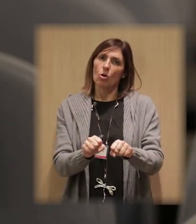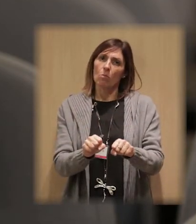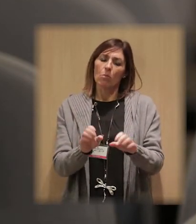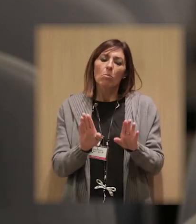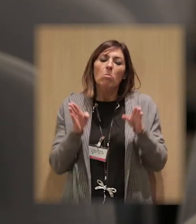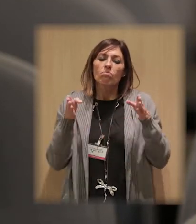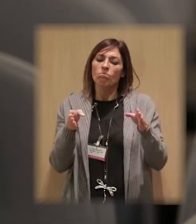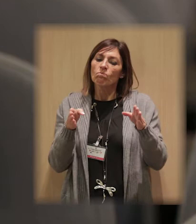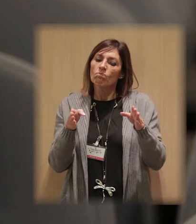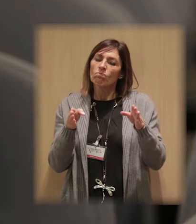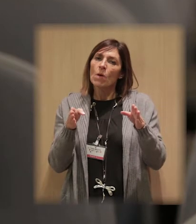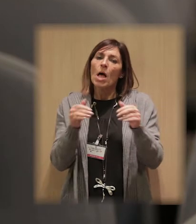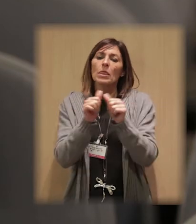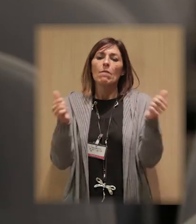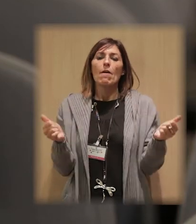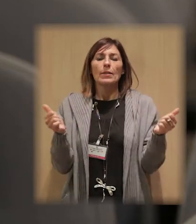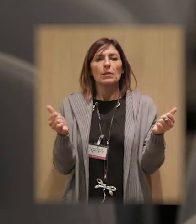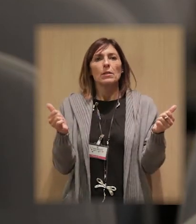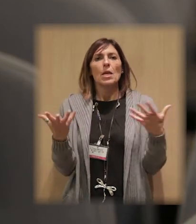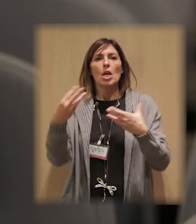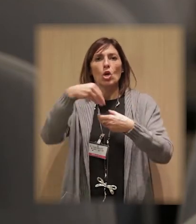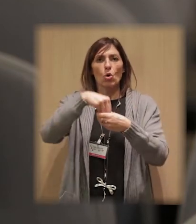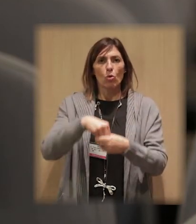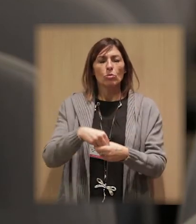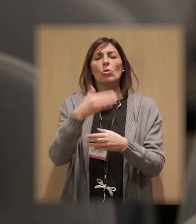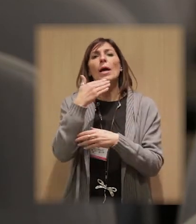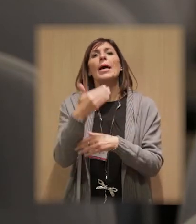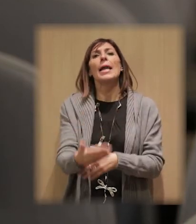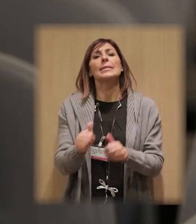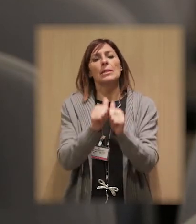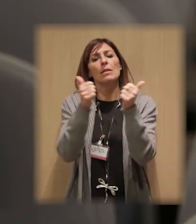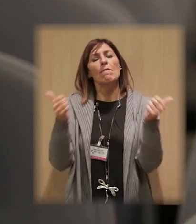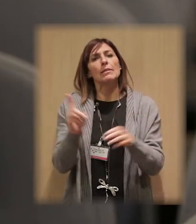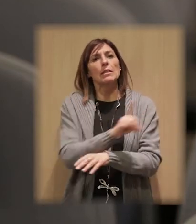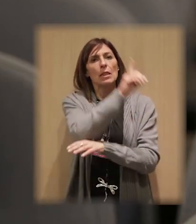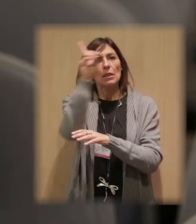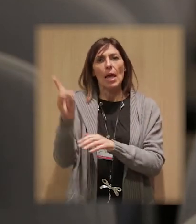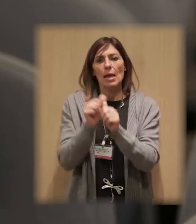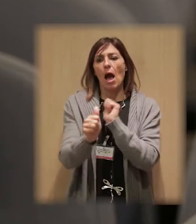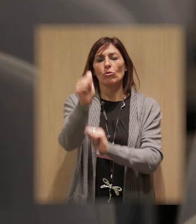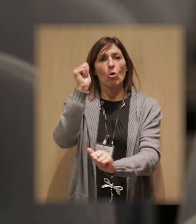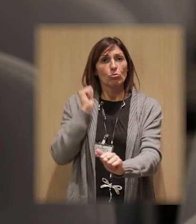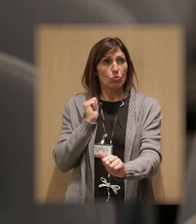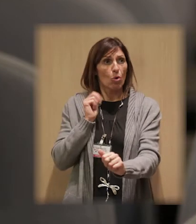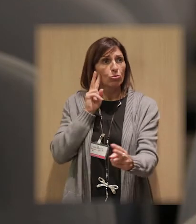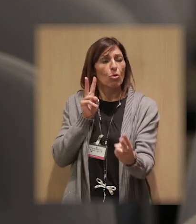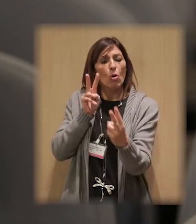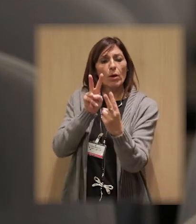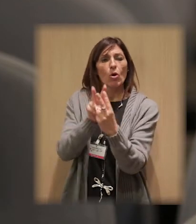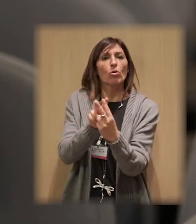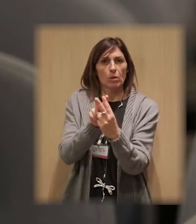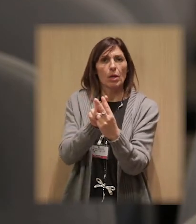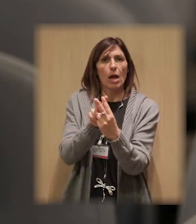and Inclusion e proprio grazie al Diversity Day lo scorso anno abbiamo